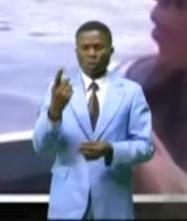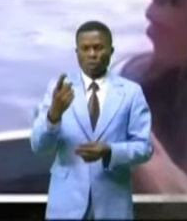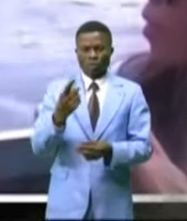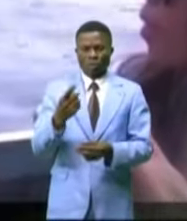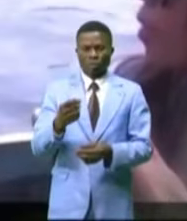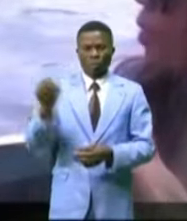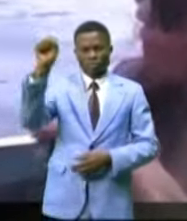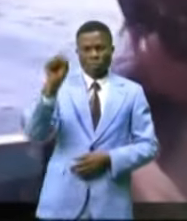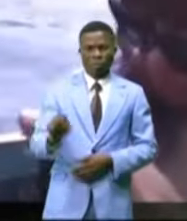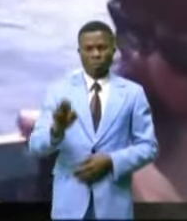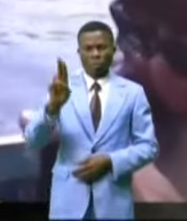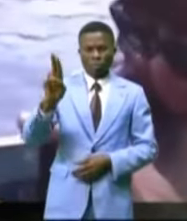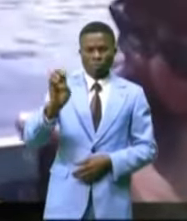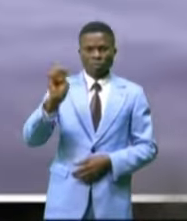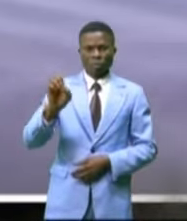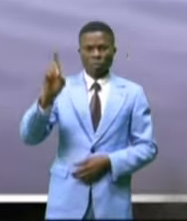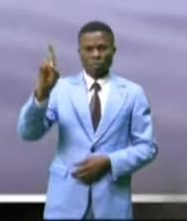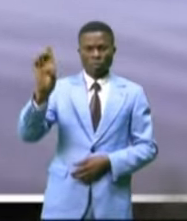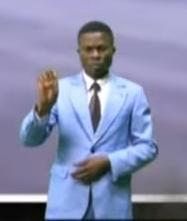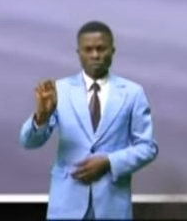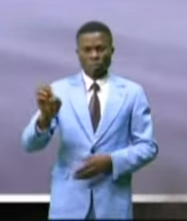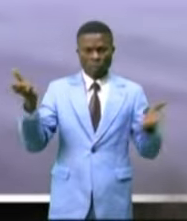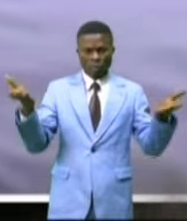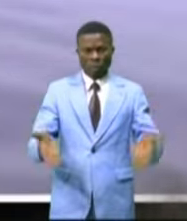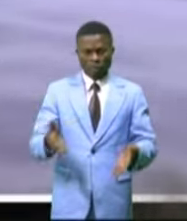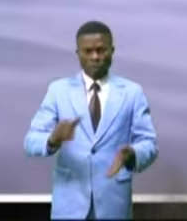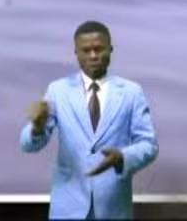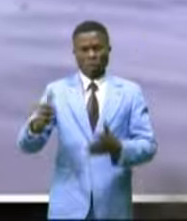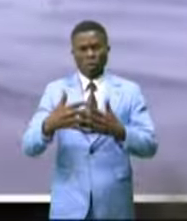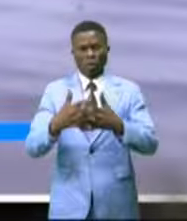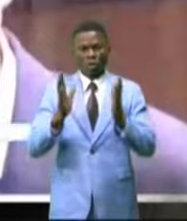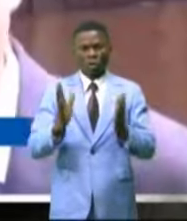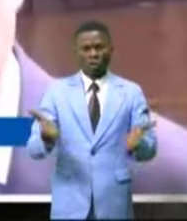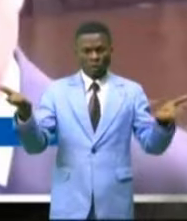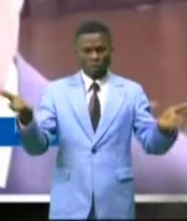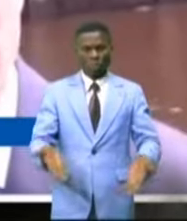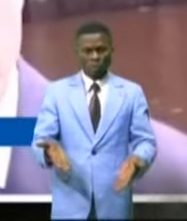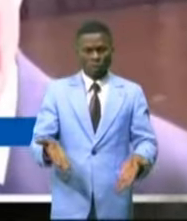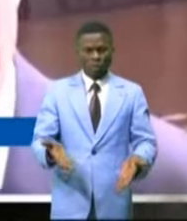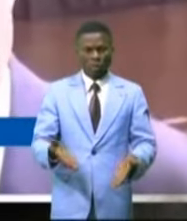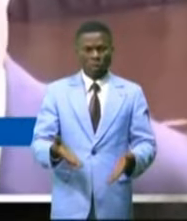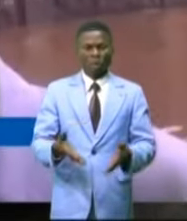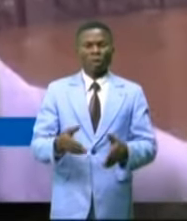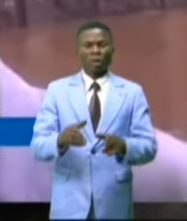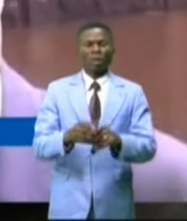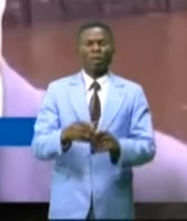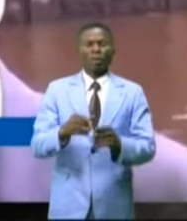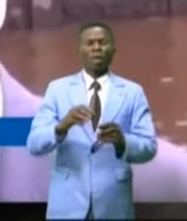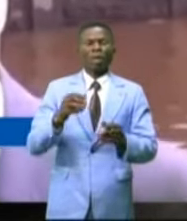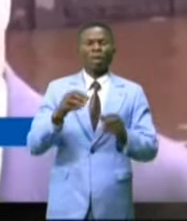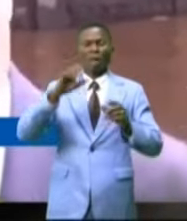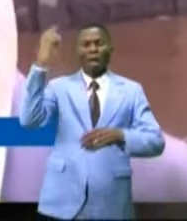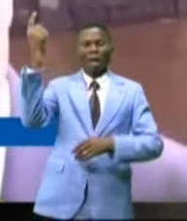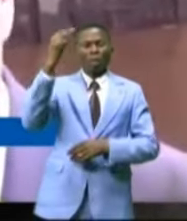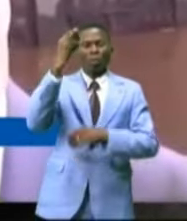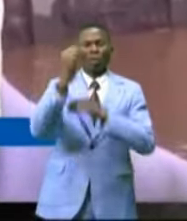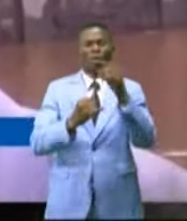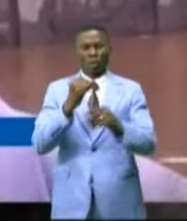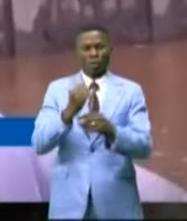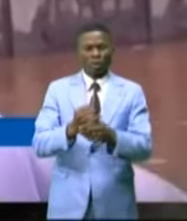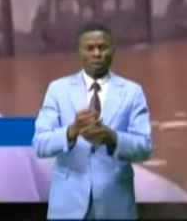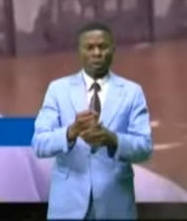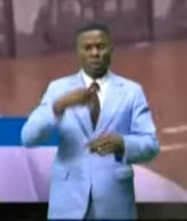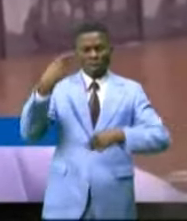présente en RDC et d'autres partenaires présents on est aussi pr au niveau international pour pour les